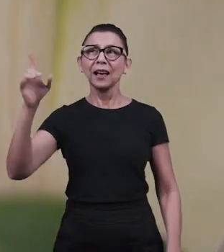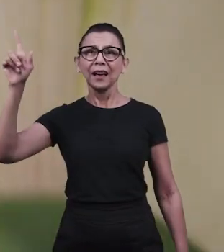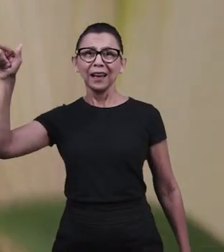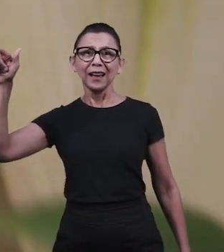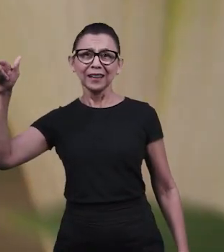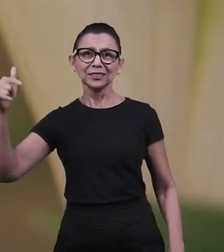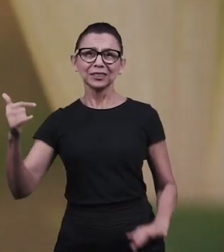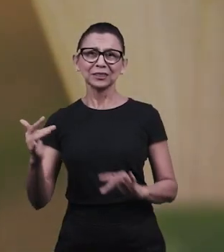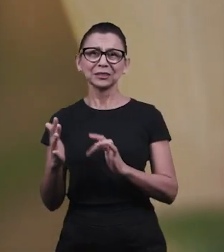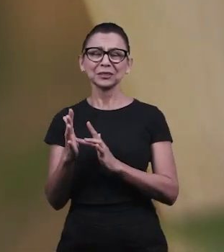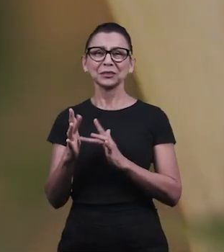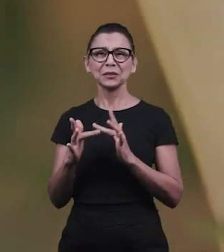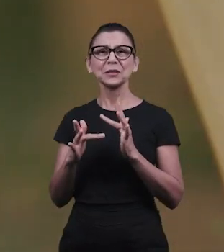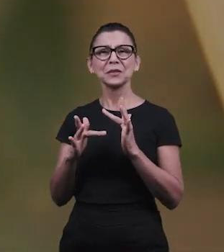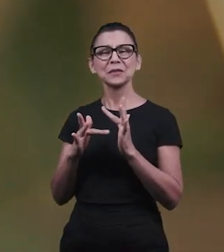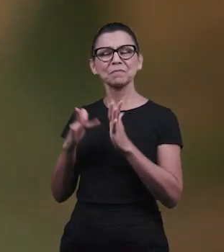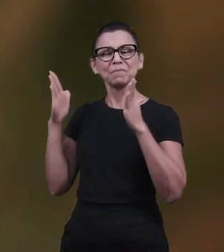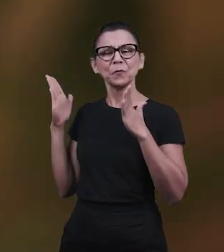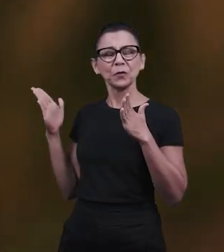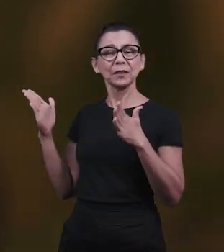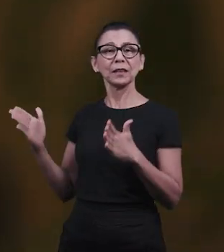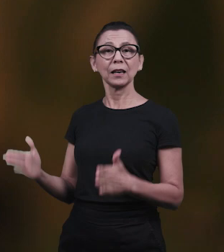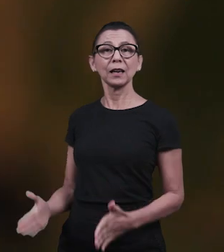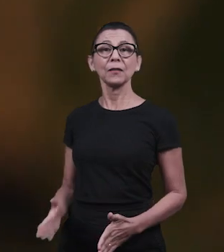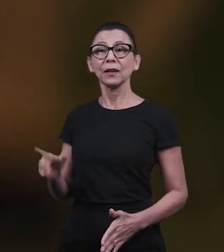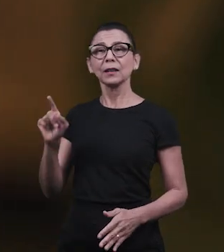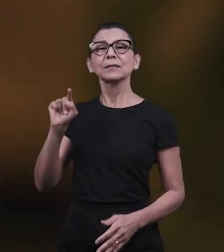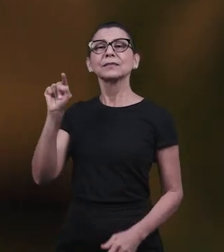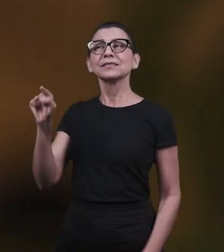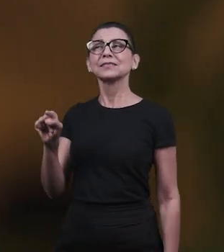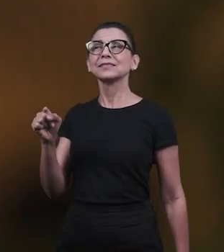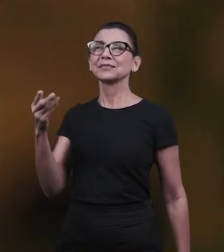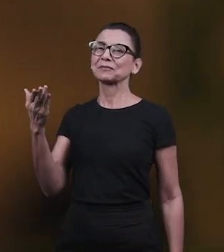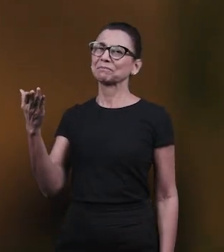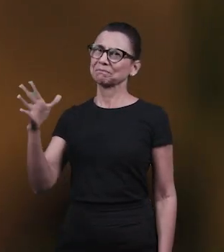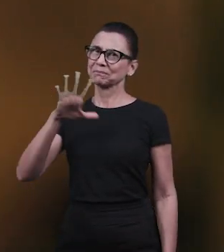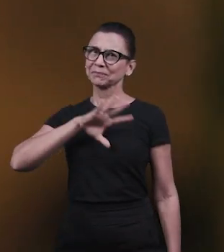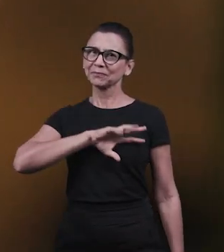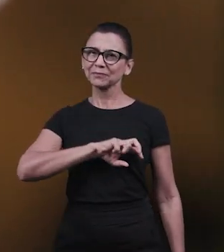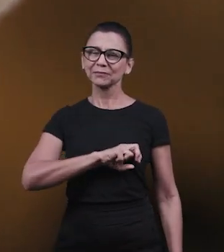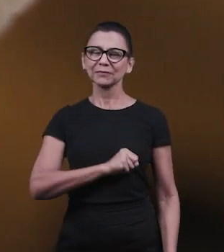Только Иисус есть истинная любовь, которую человек может